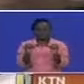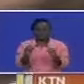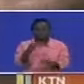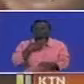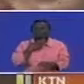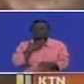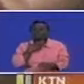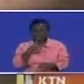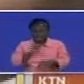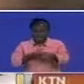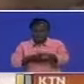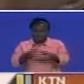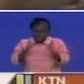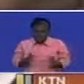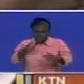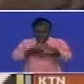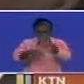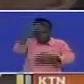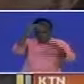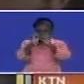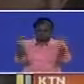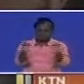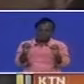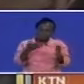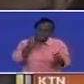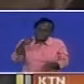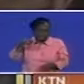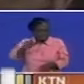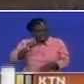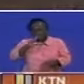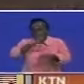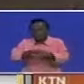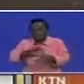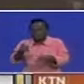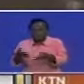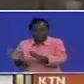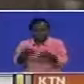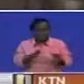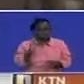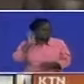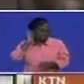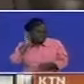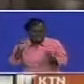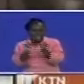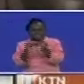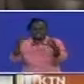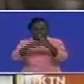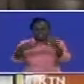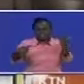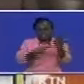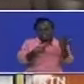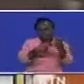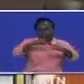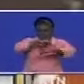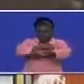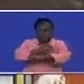is not picked in the university, then they need to look for what other opportunities exist. We had about 18 national technical schools,